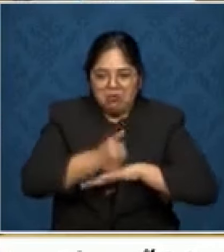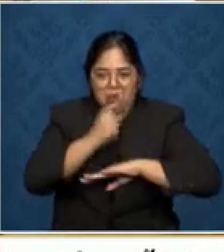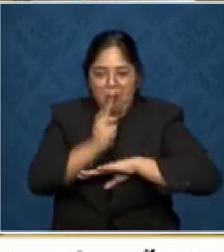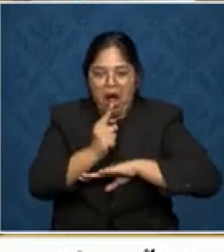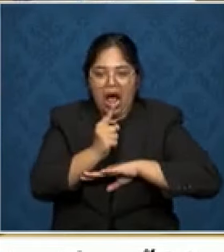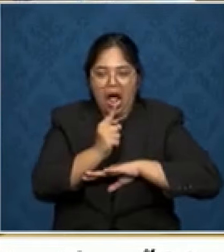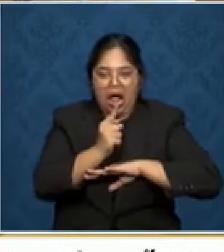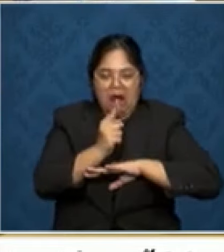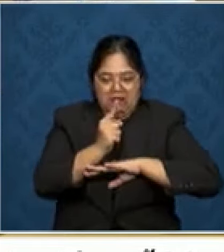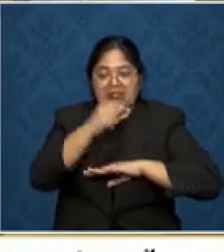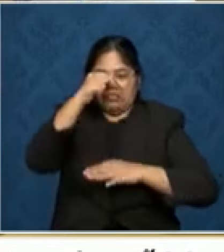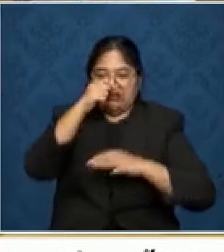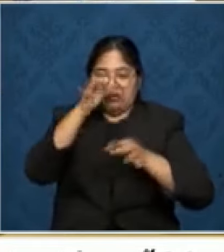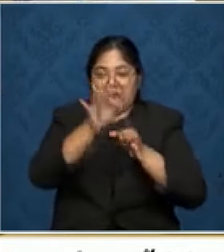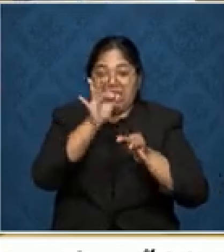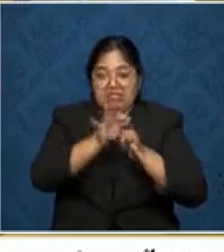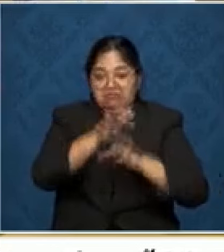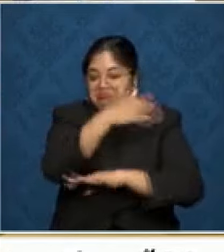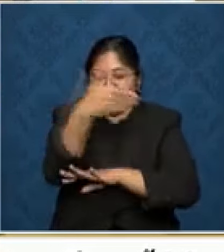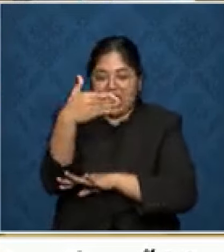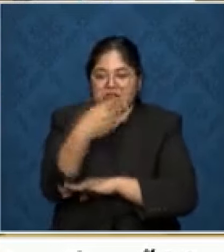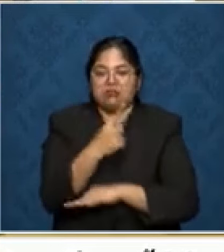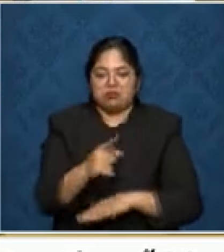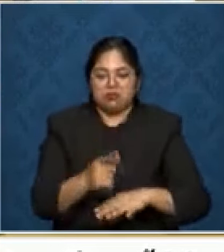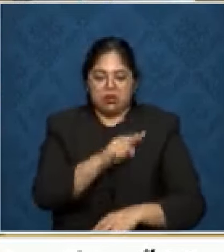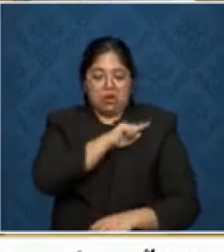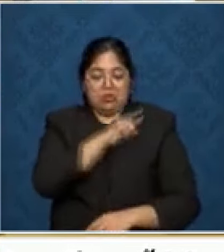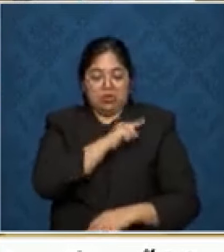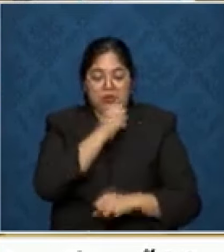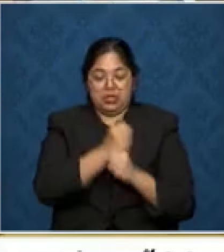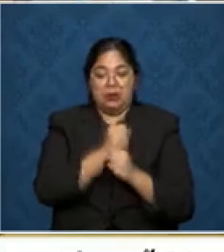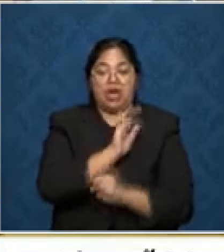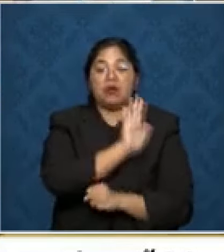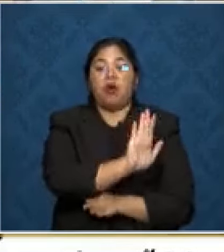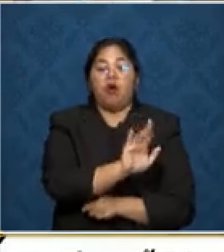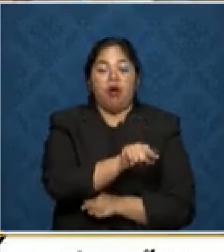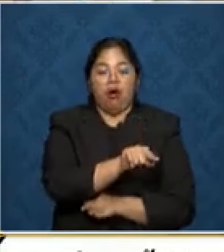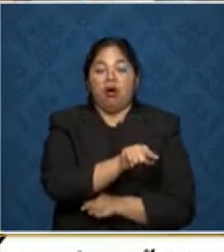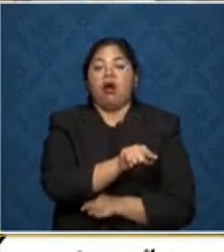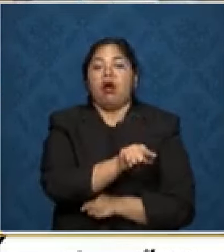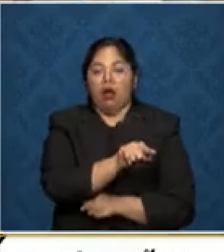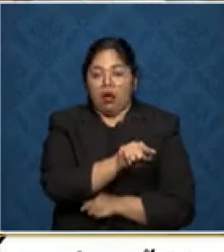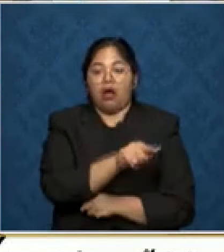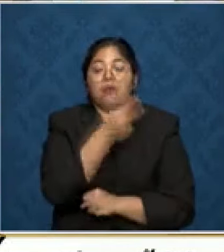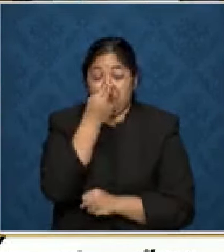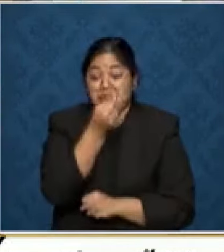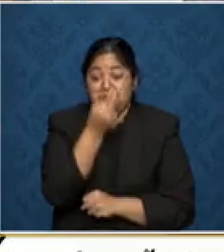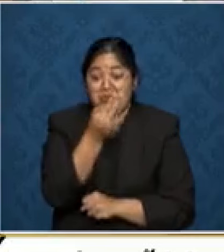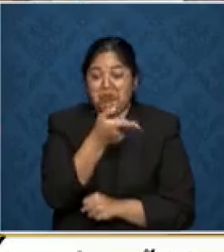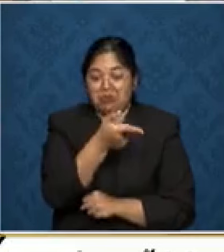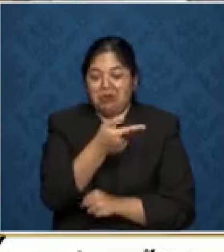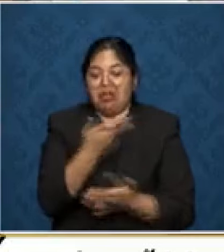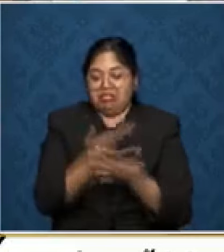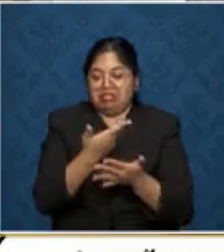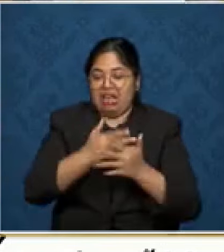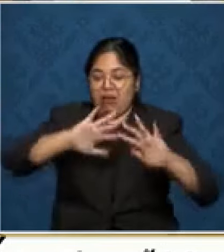ชาติแต่งานในหน้าที่ท่านกลับไปดูสิครับรายได้ 4